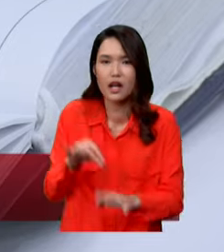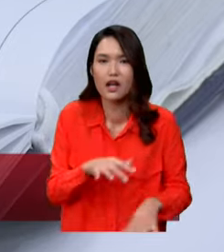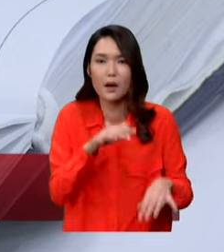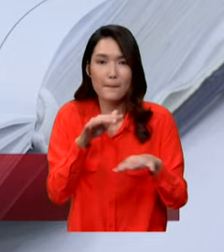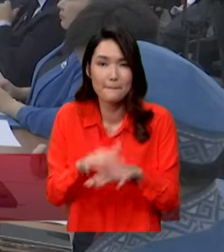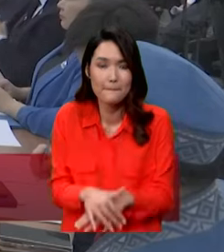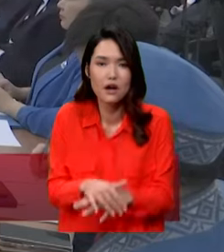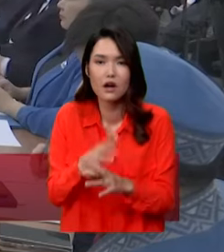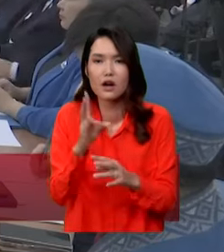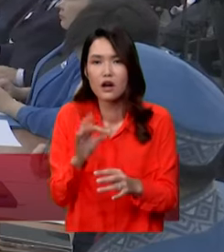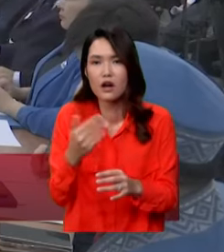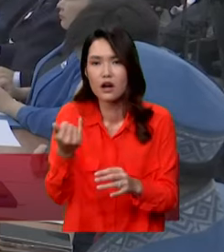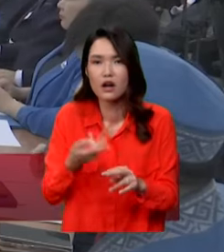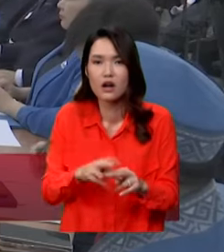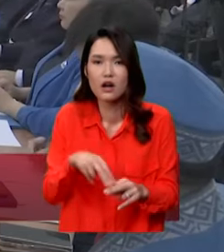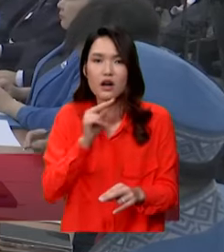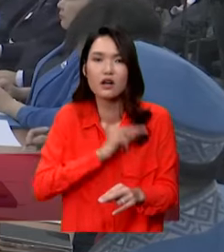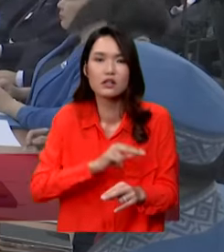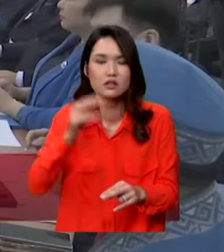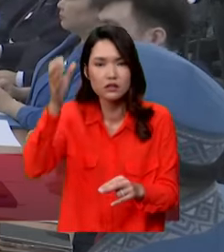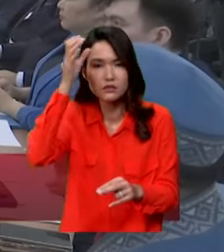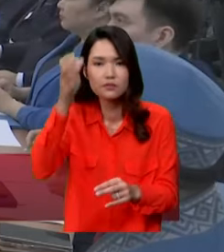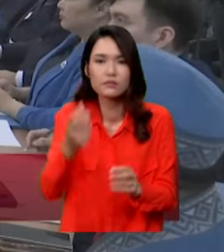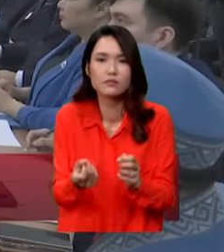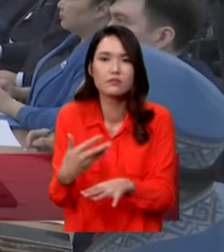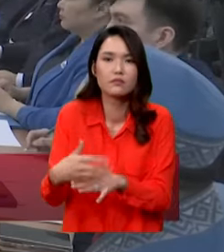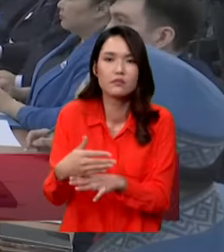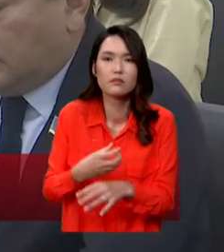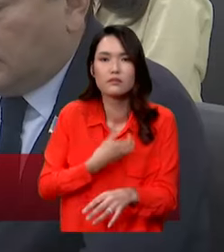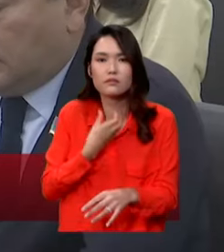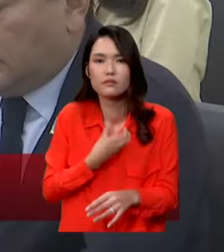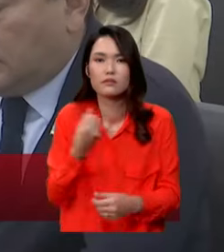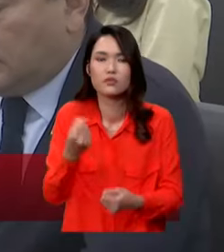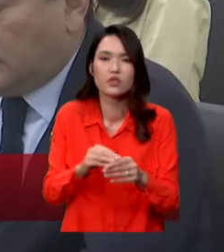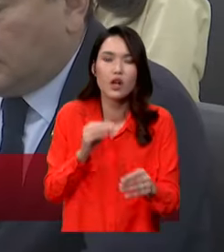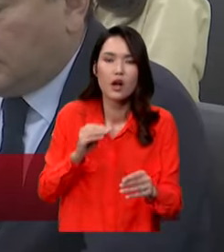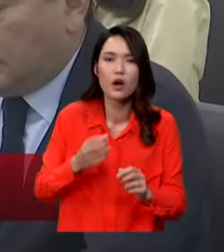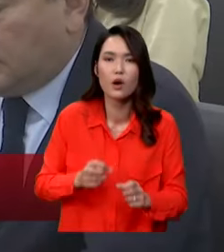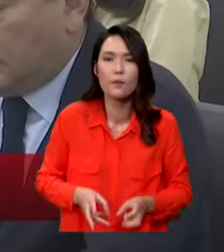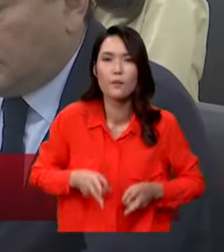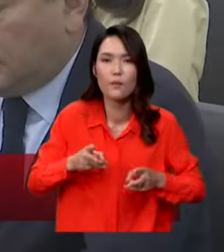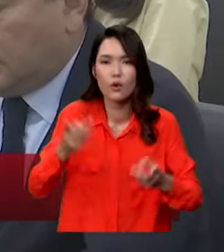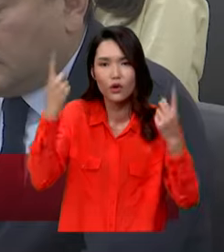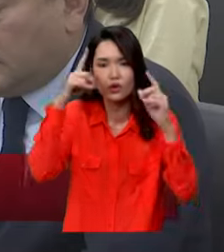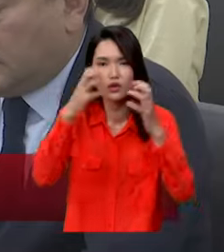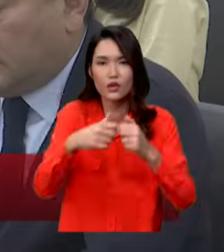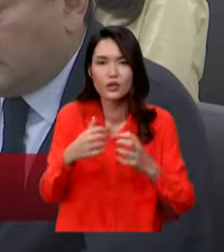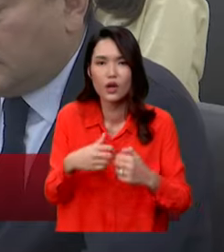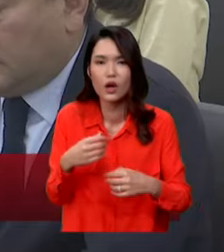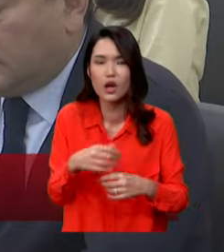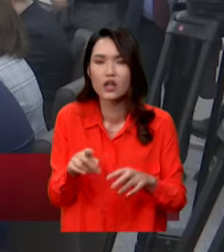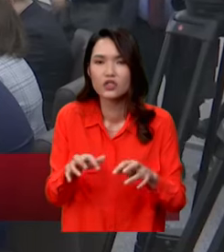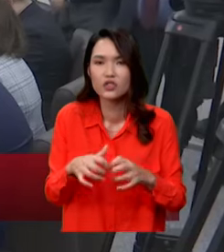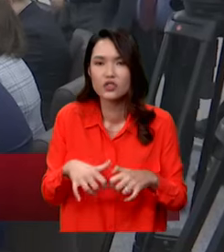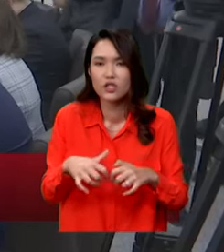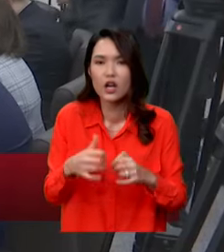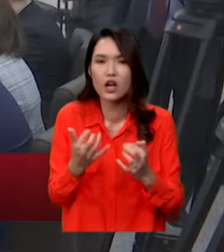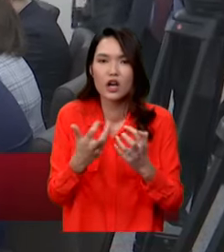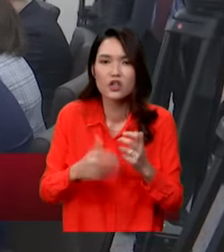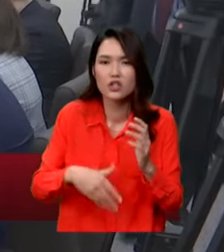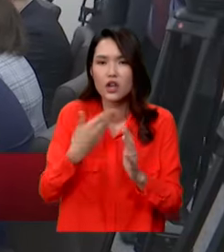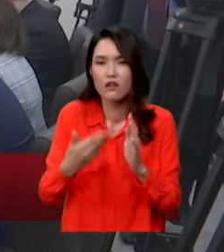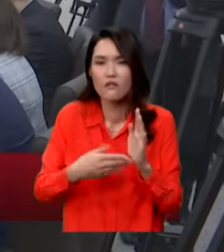этого внедрить систему обязательного страхования кредитов для защиты от мошенников. Но разработчик Айбек Сидиков считает, что к